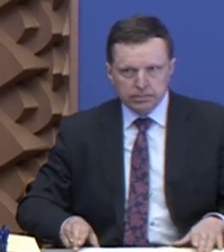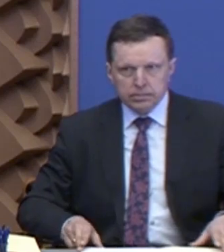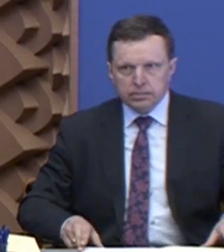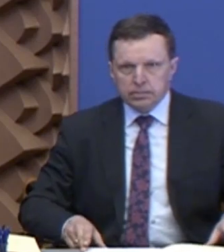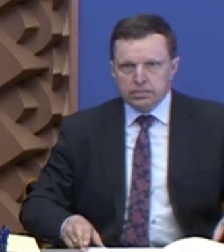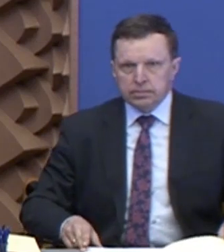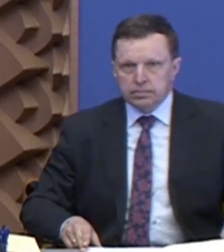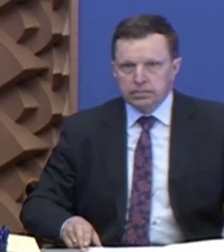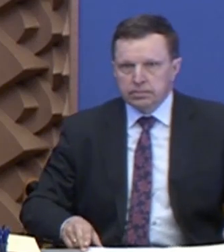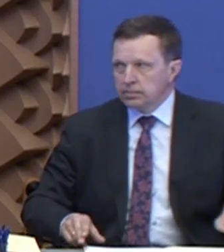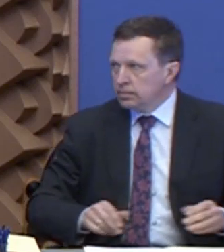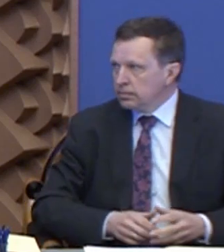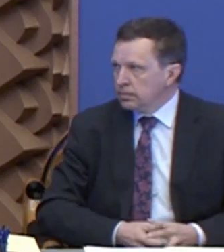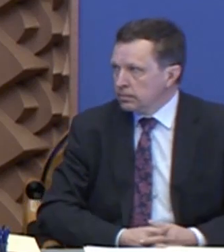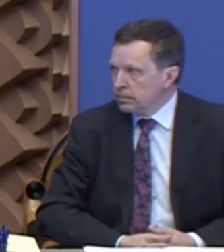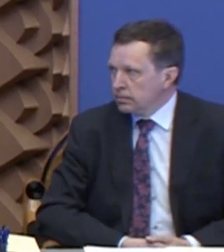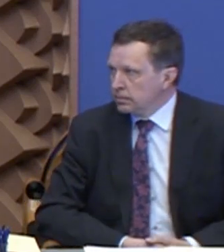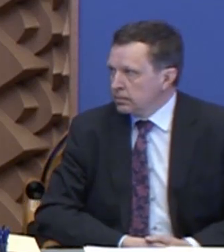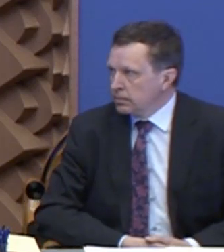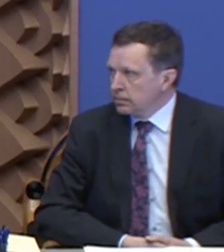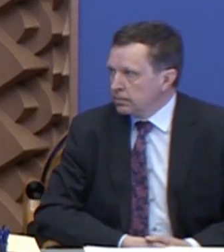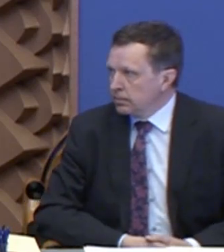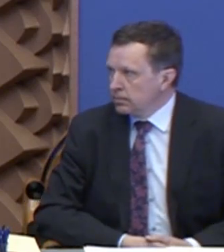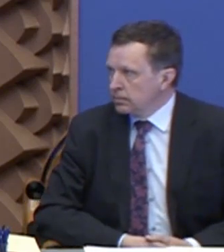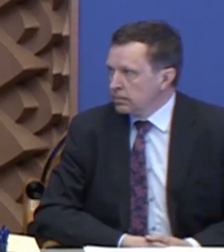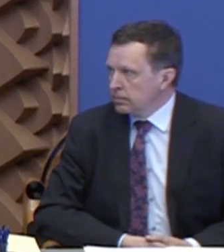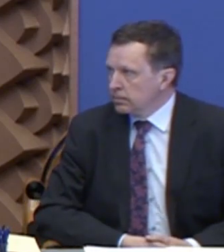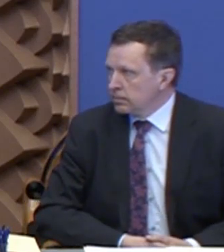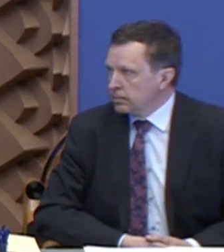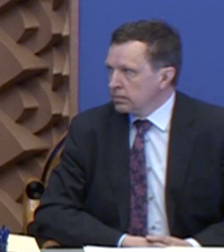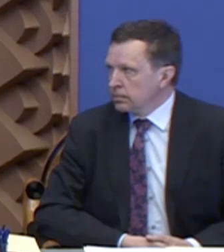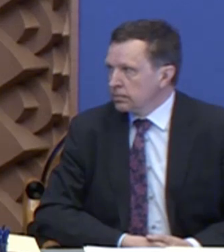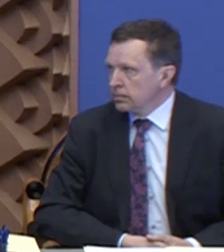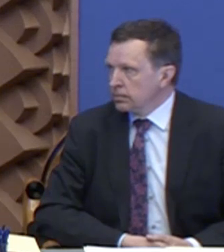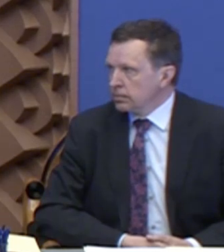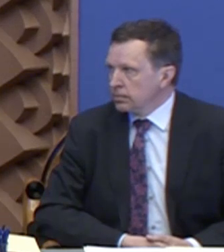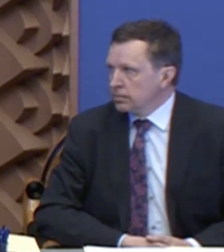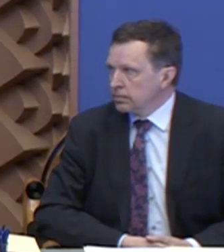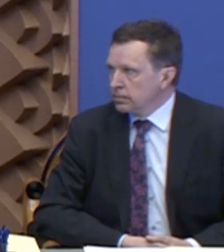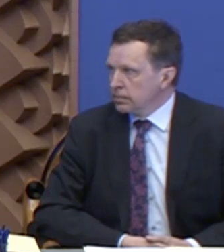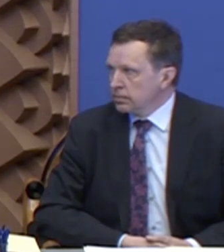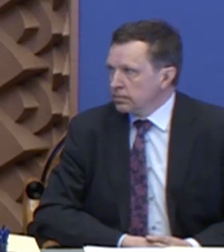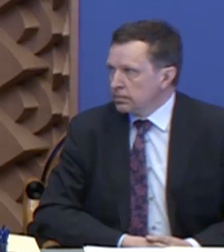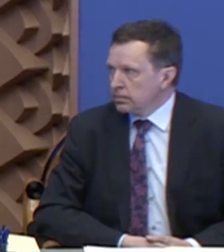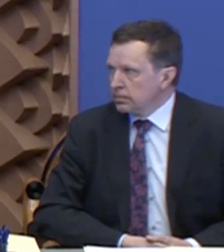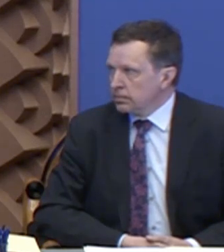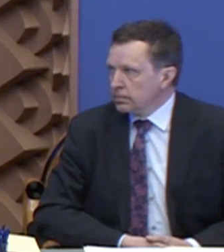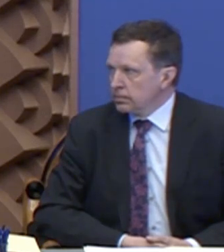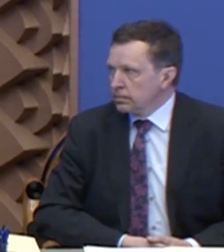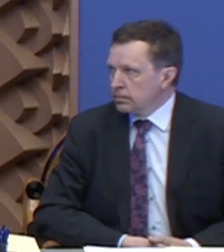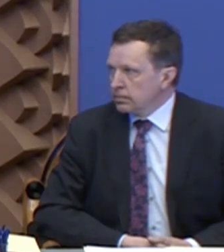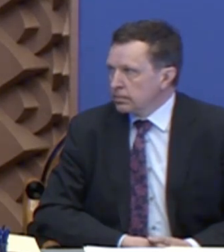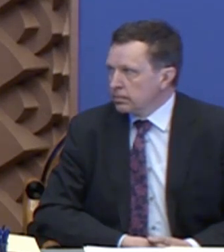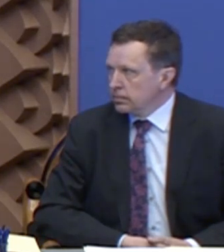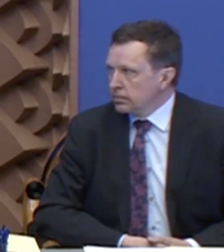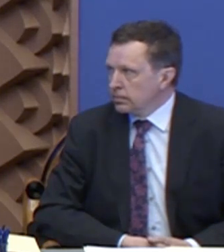Tere ommikud, head kollegid, head ministrid, alustame oma kolmapäevase infotunniga